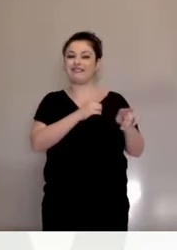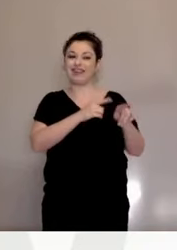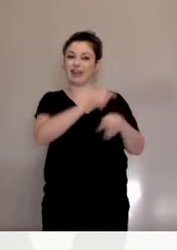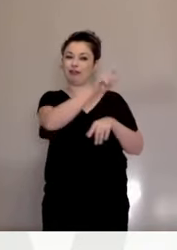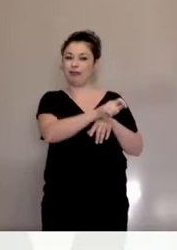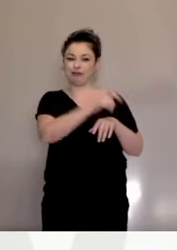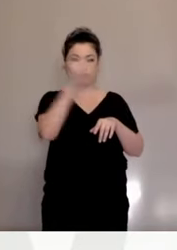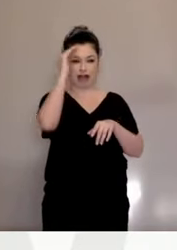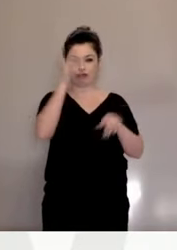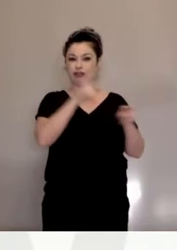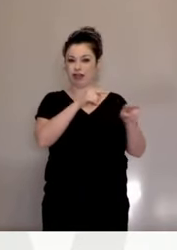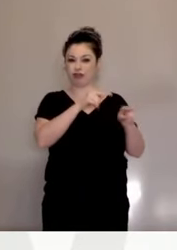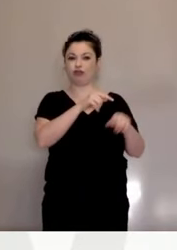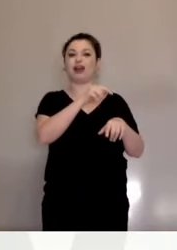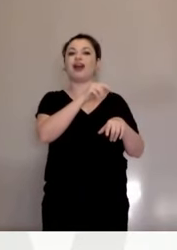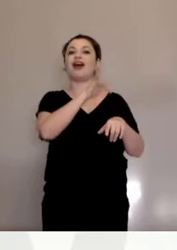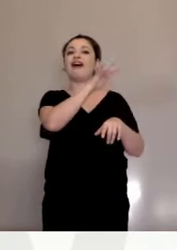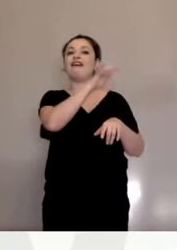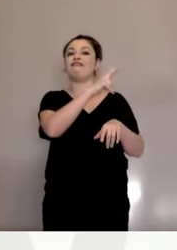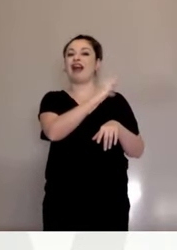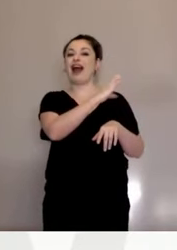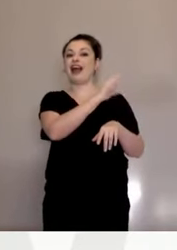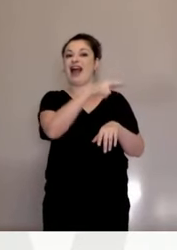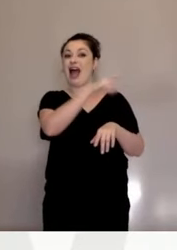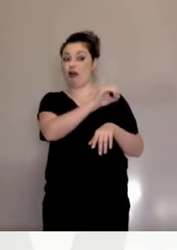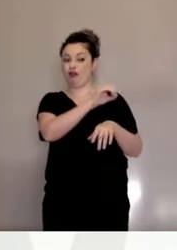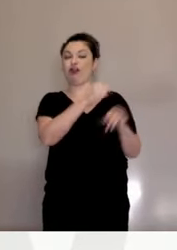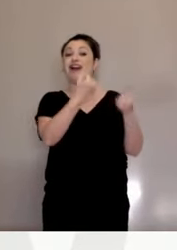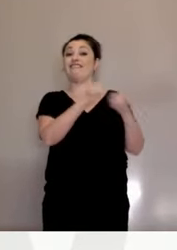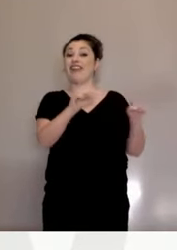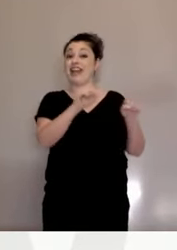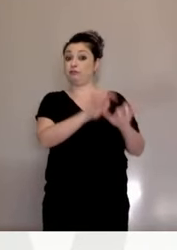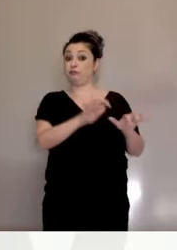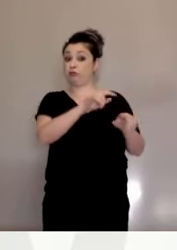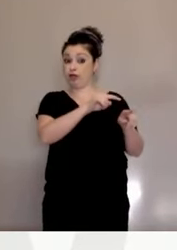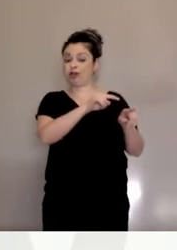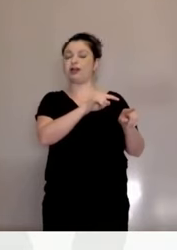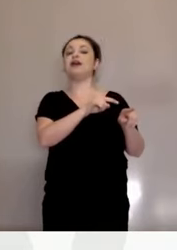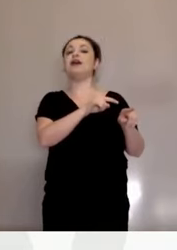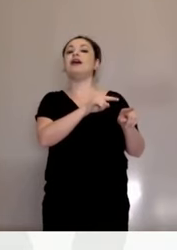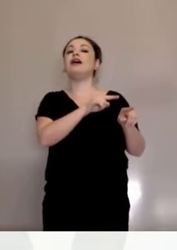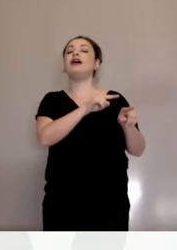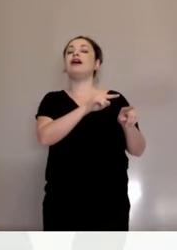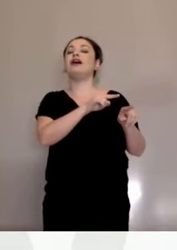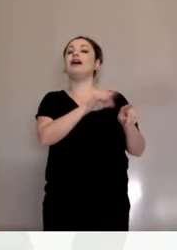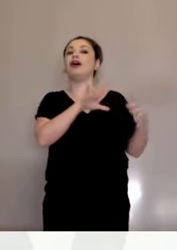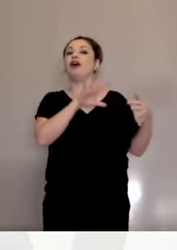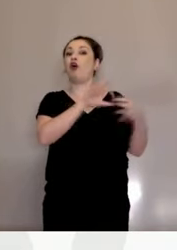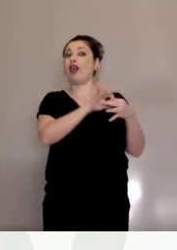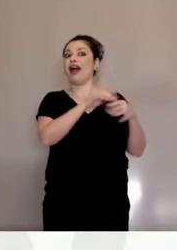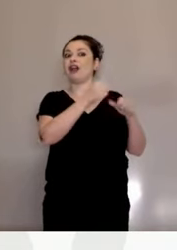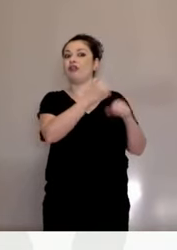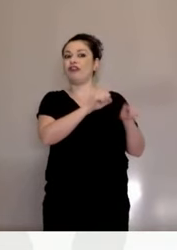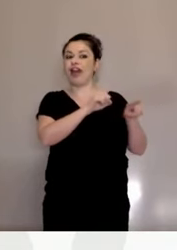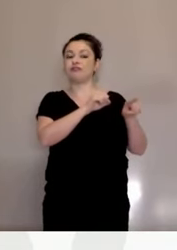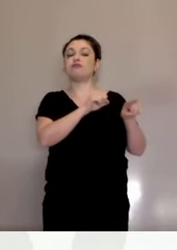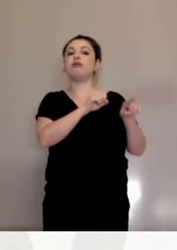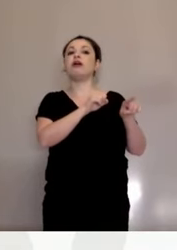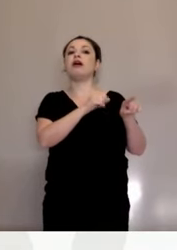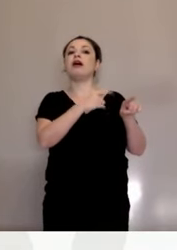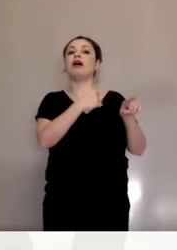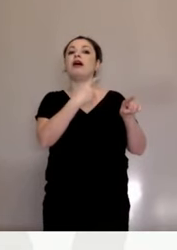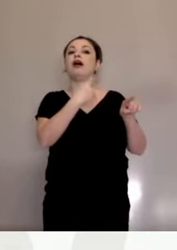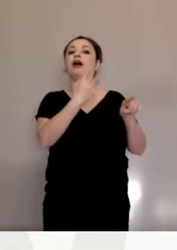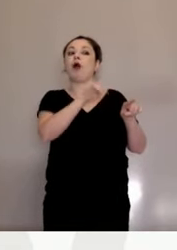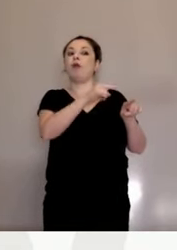ascoltatore, Walter Fraccaro, che da Facebook proprio alludeva alla possibilità di